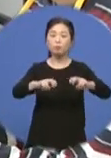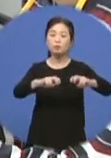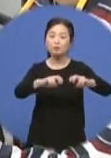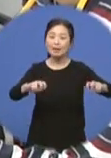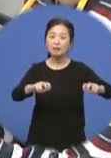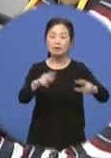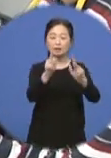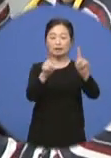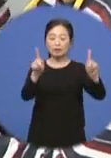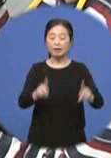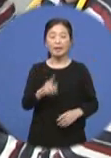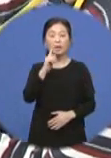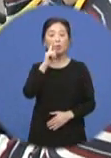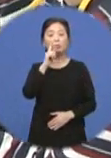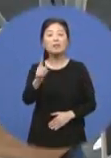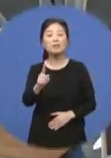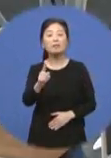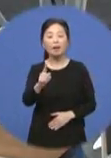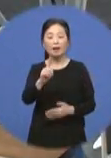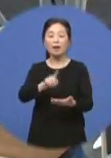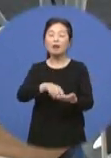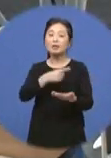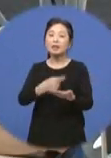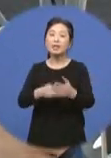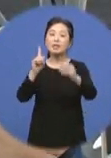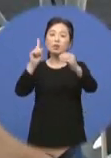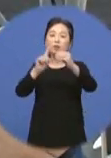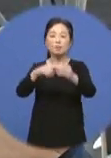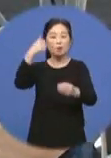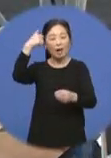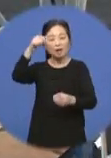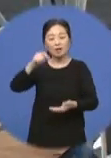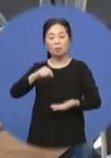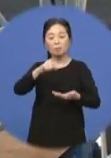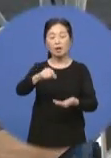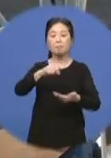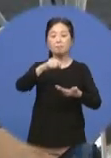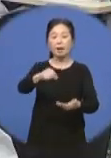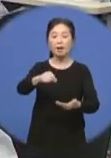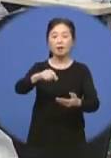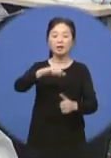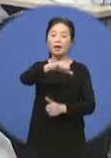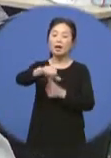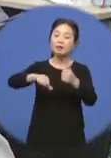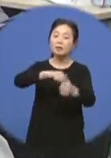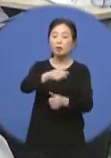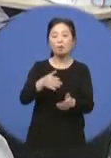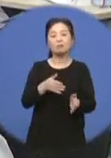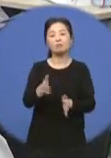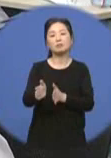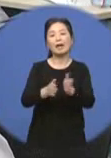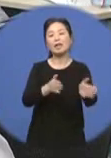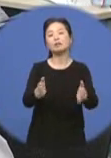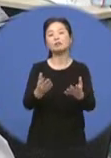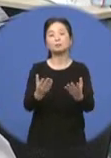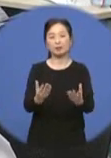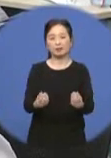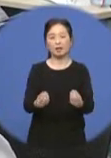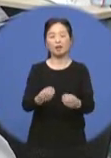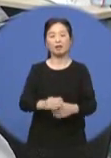け出して課題解決のためのアイデアを出し合いアプリケーションを開発していきました。